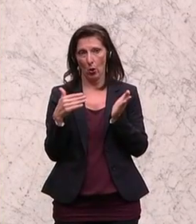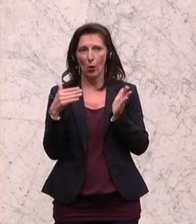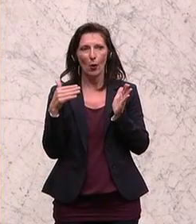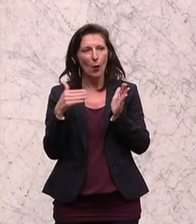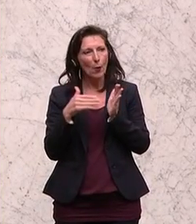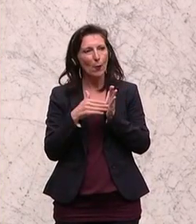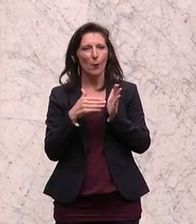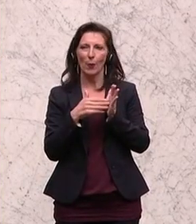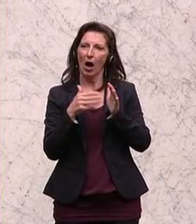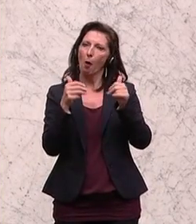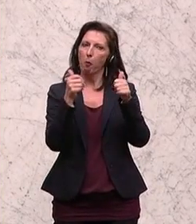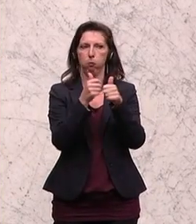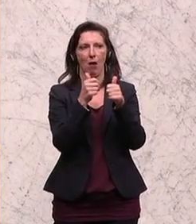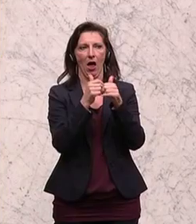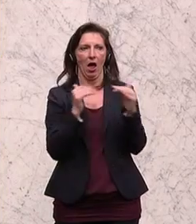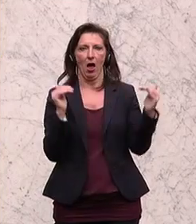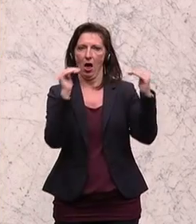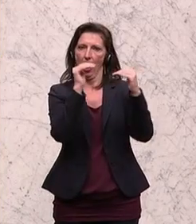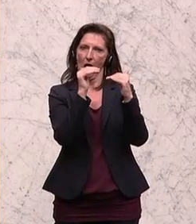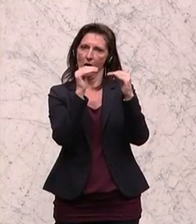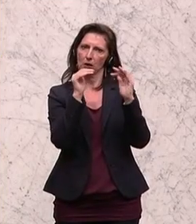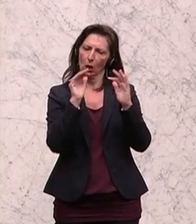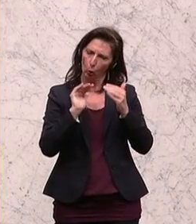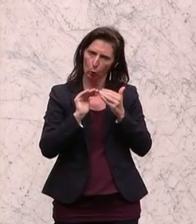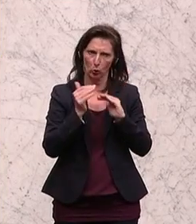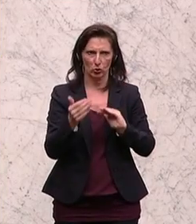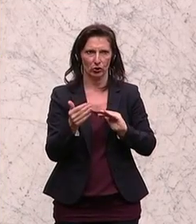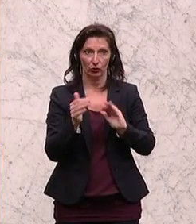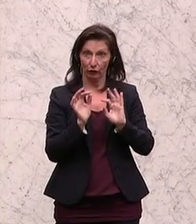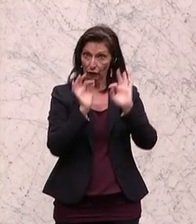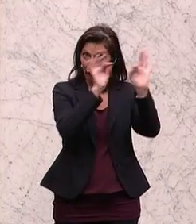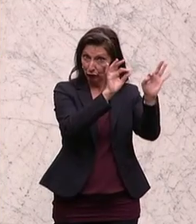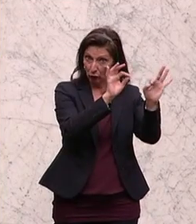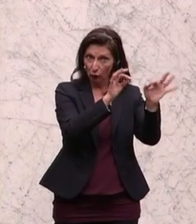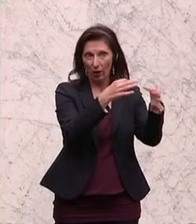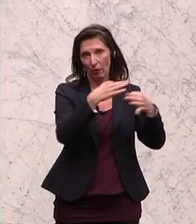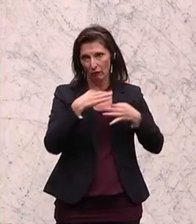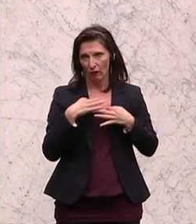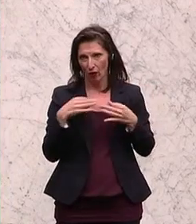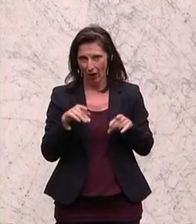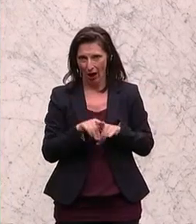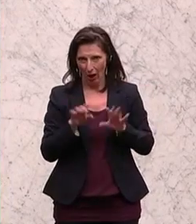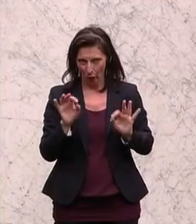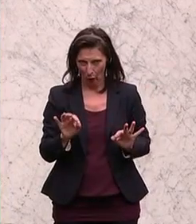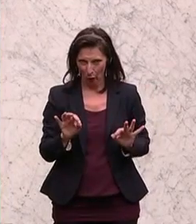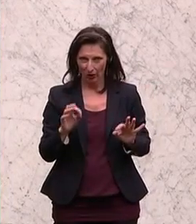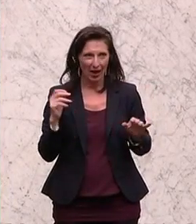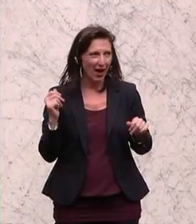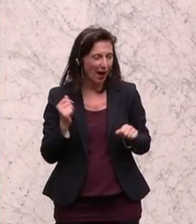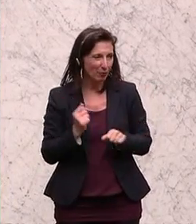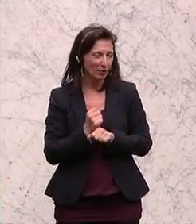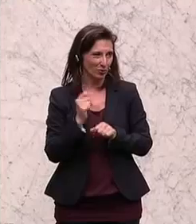konstruktive Partnerschaft. Das ist gut für die Briten, aber auch gut für uns. Aber machen wir uns nichts vor,